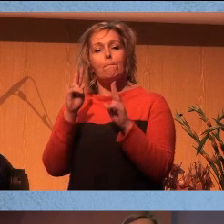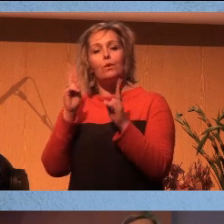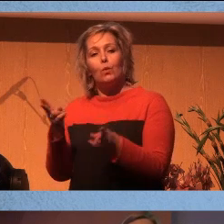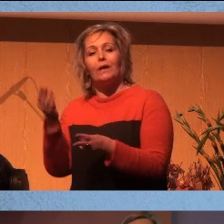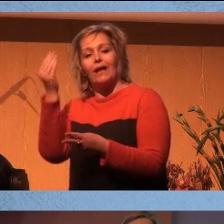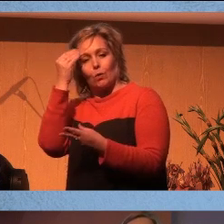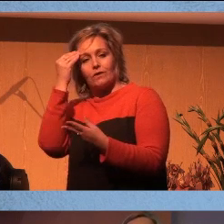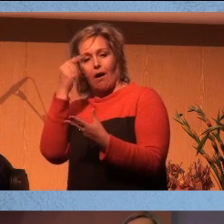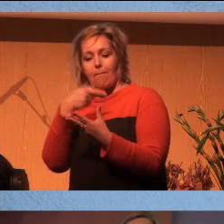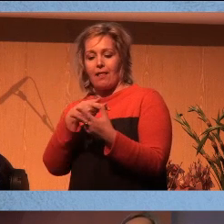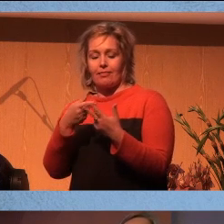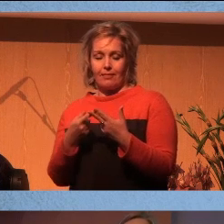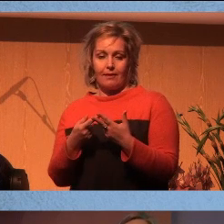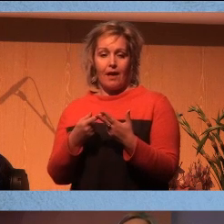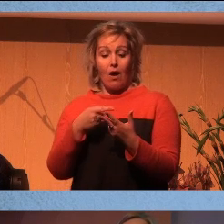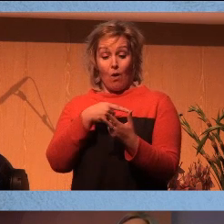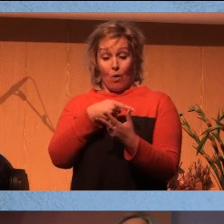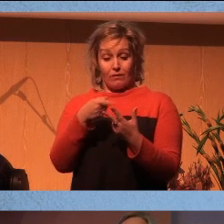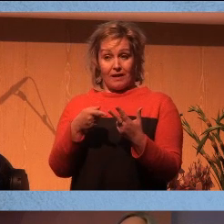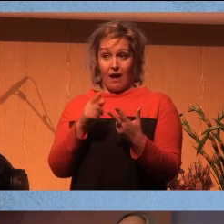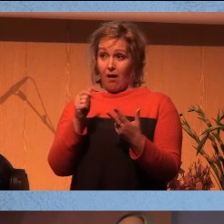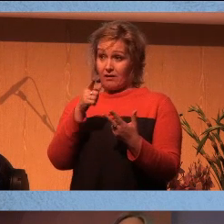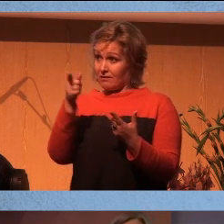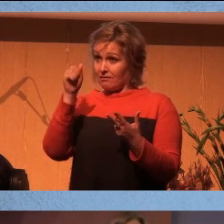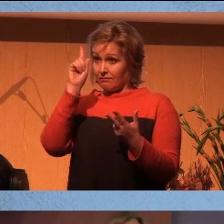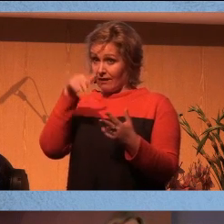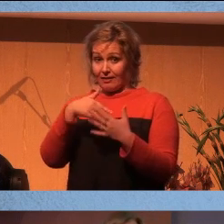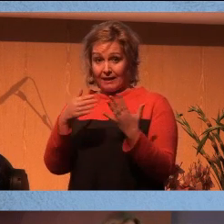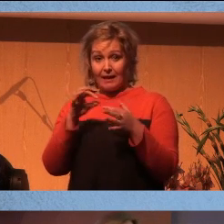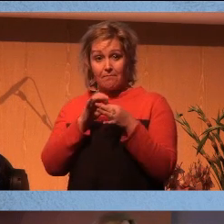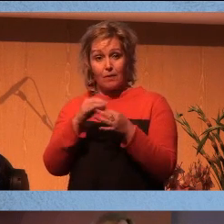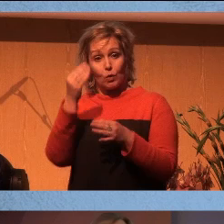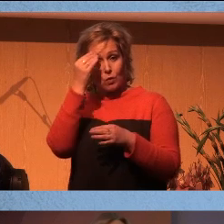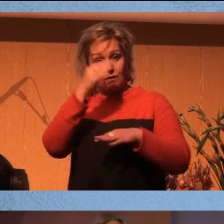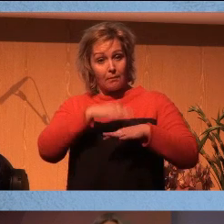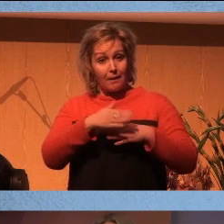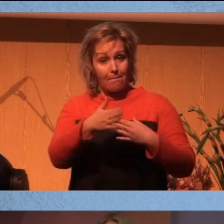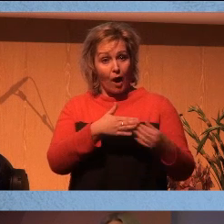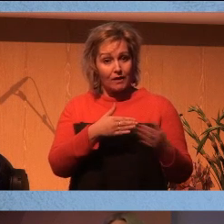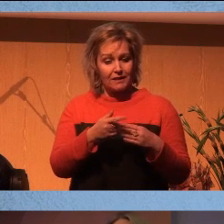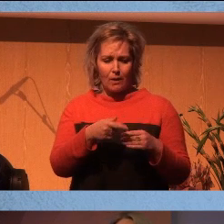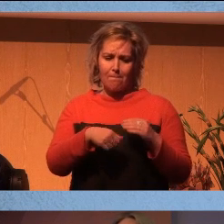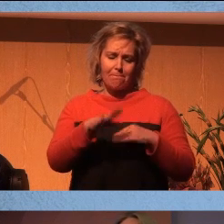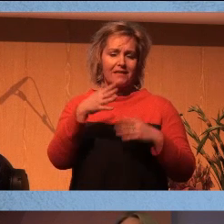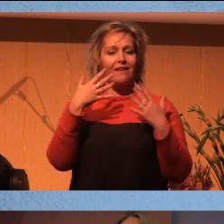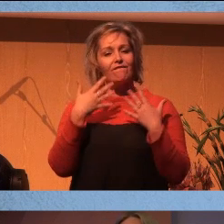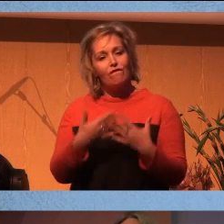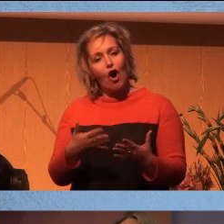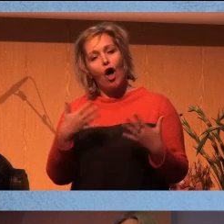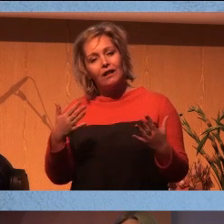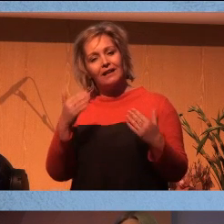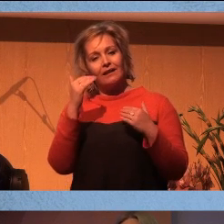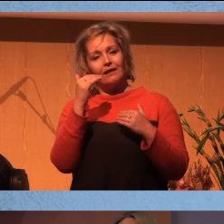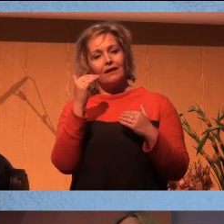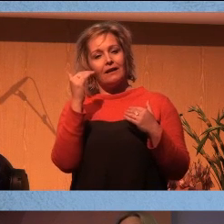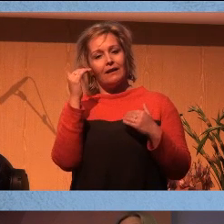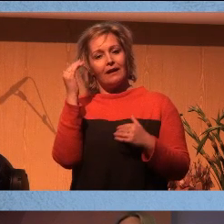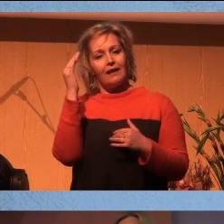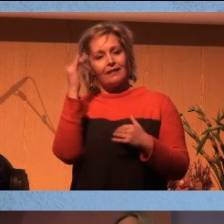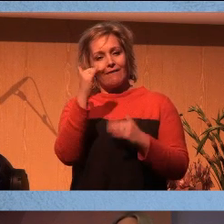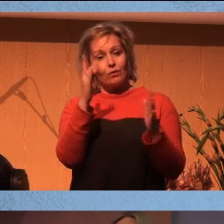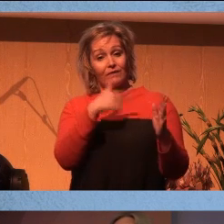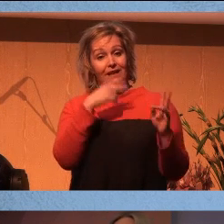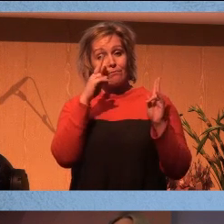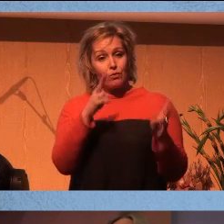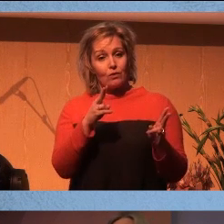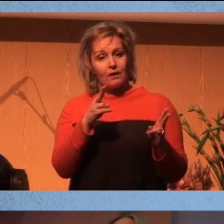brukerkunnskapen. Og det mange kanskje ikke er klar over med kunnskapsbasert praksis, og noen av de mest vanlige definisjonene vi bruker, er at